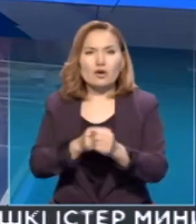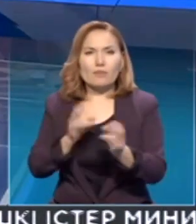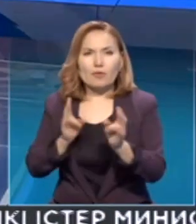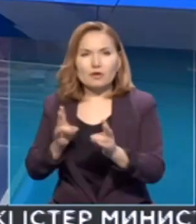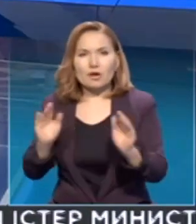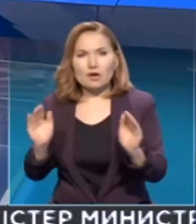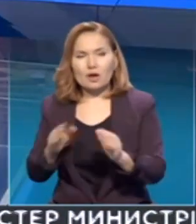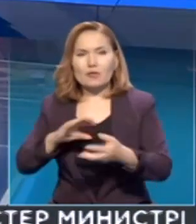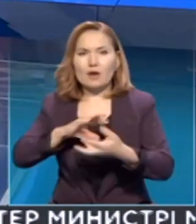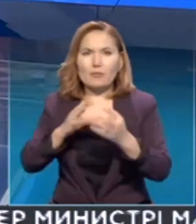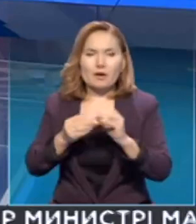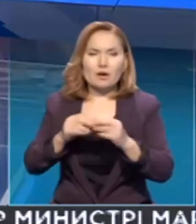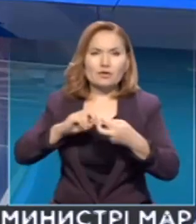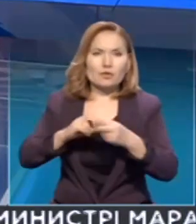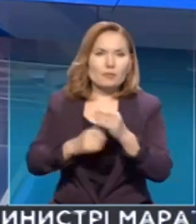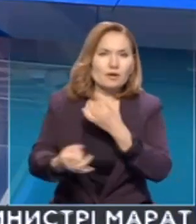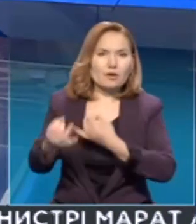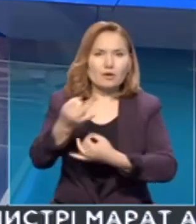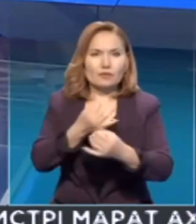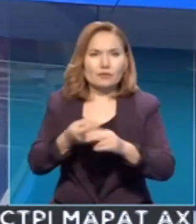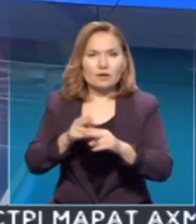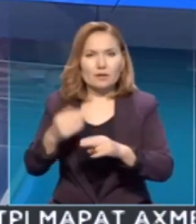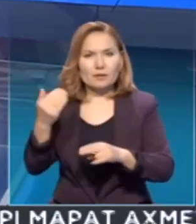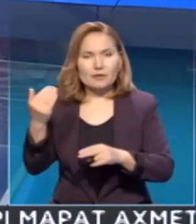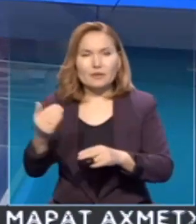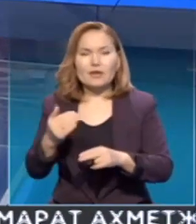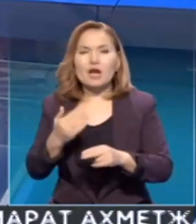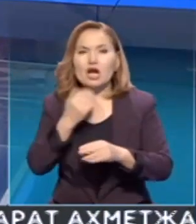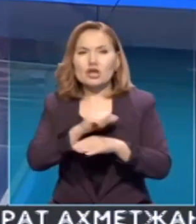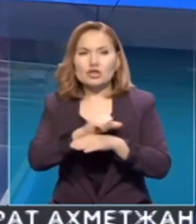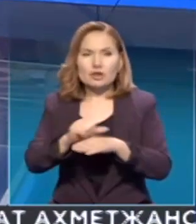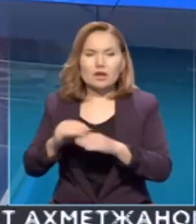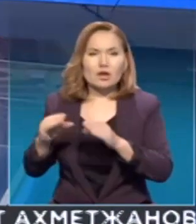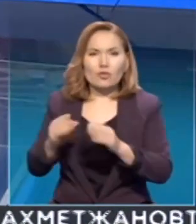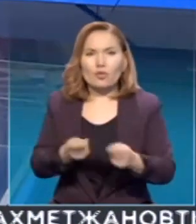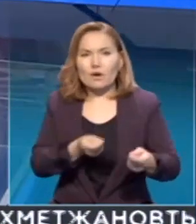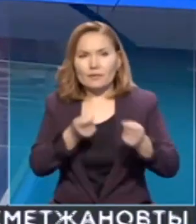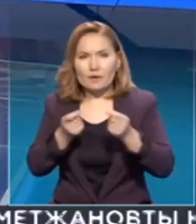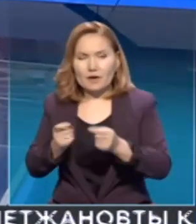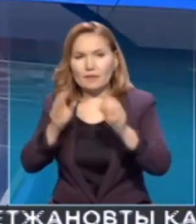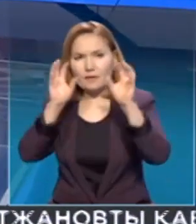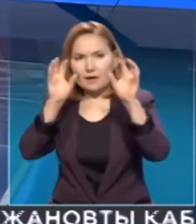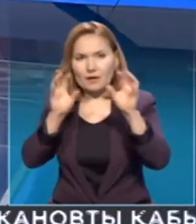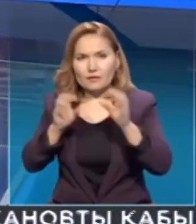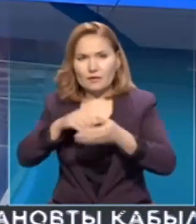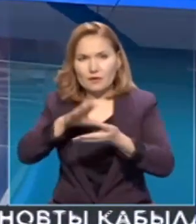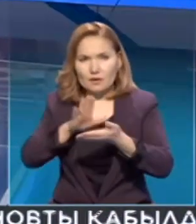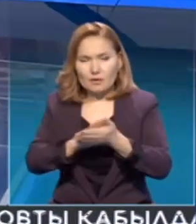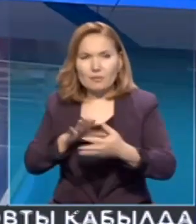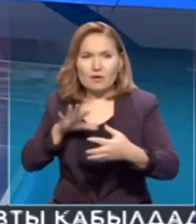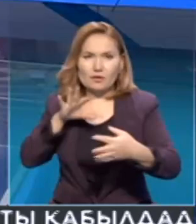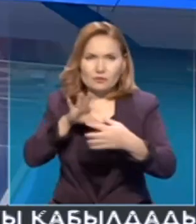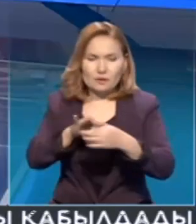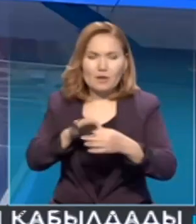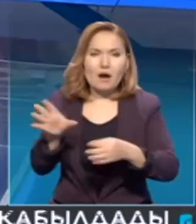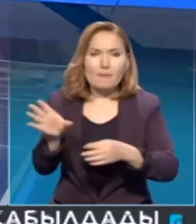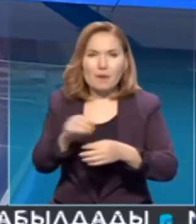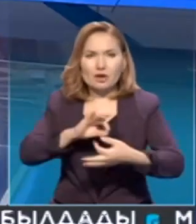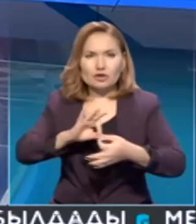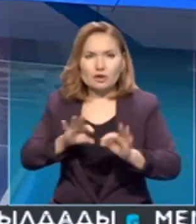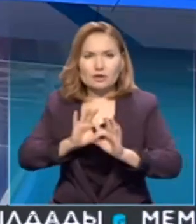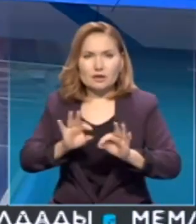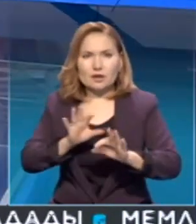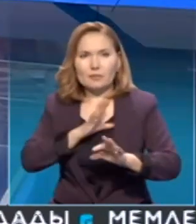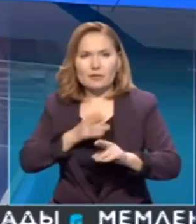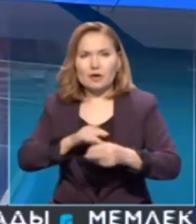жұмыстарының нәтижелері жөнінде баяндамасын тыңдады. Сондай-ақ шетелдік көліктерді заңдастыру барысынан хабардар болды. Қасым-Жомарт Тоқаев